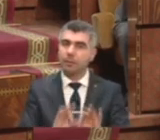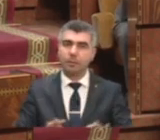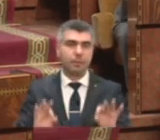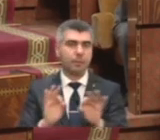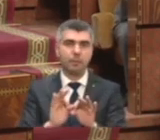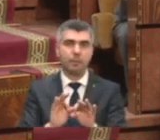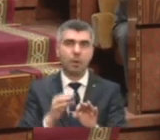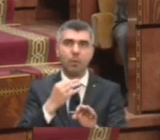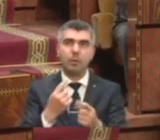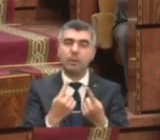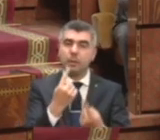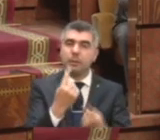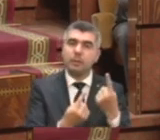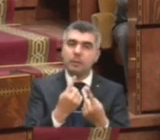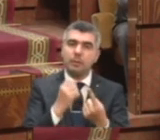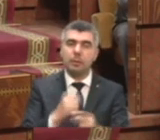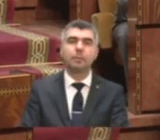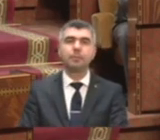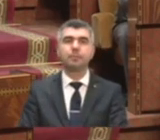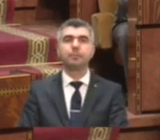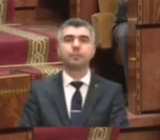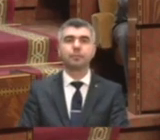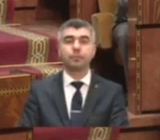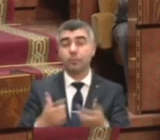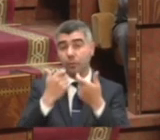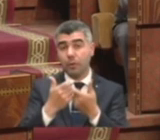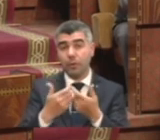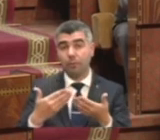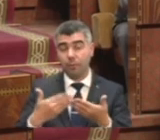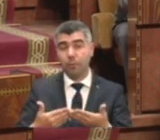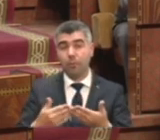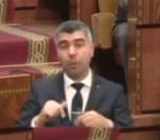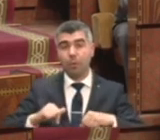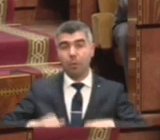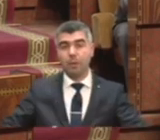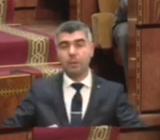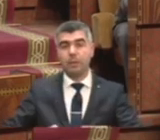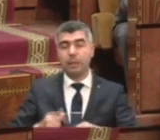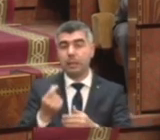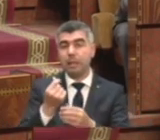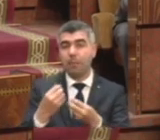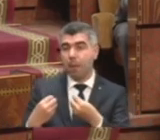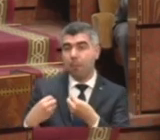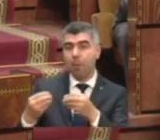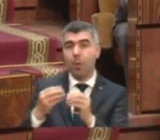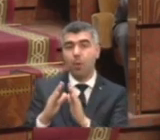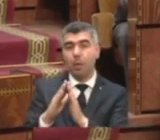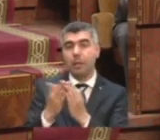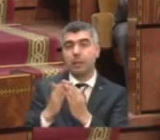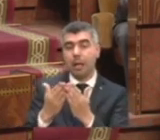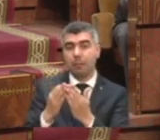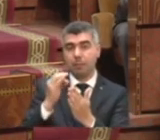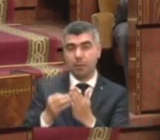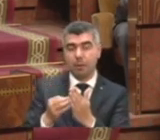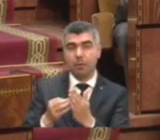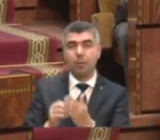هذا قدرنا أغلبية وحكومة. نلاحظ السيد الوزير في إشكالية ارتفاع أثمنة الكتب أن هناك حضور